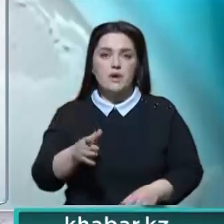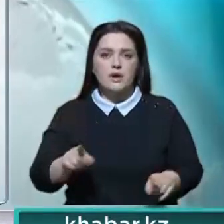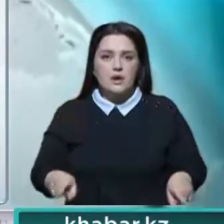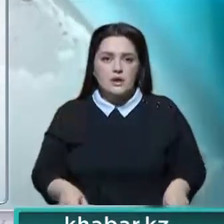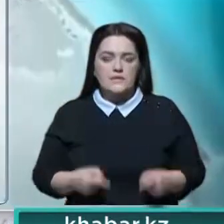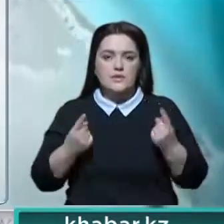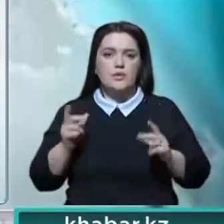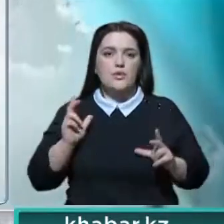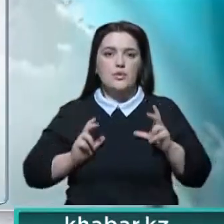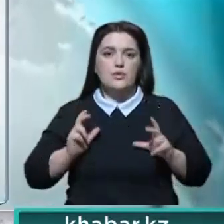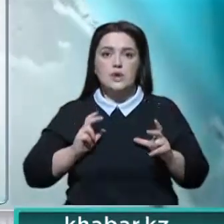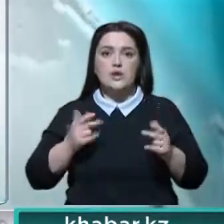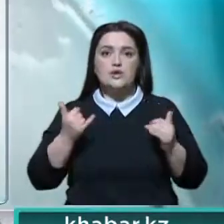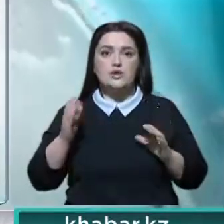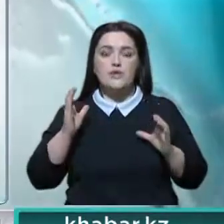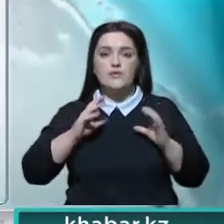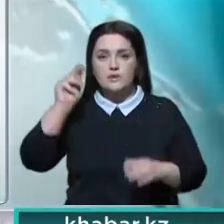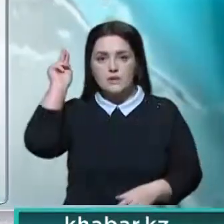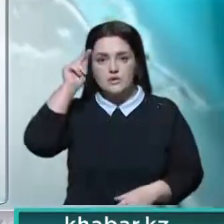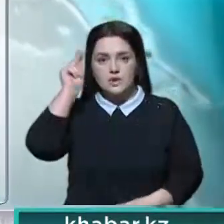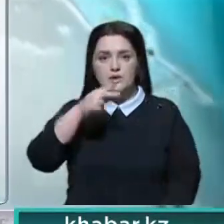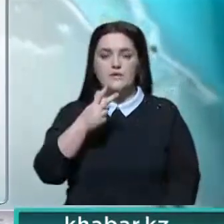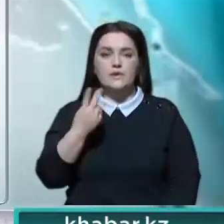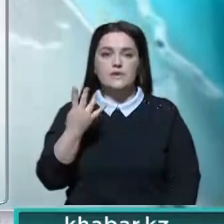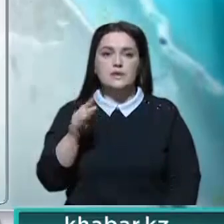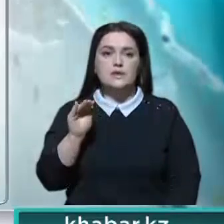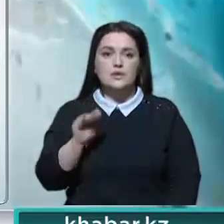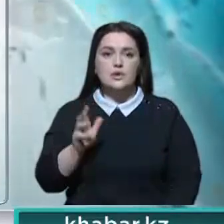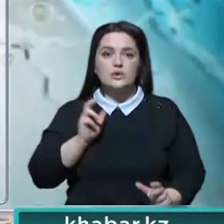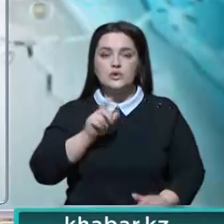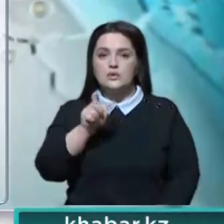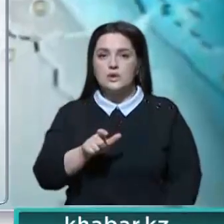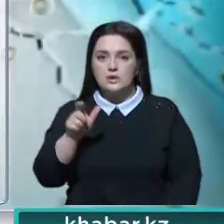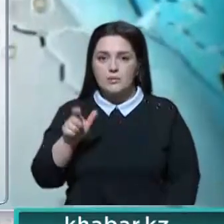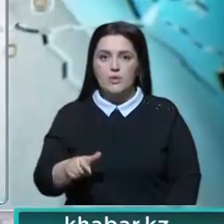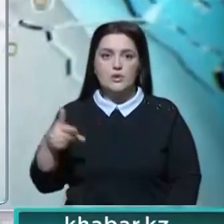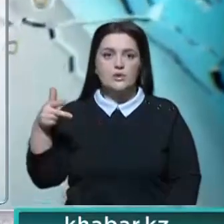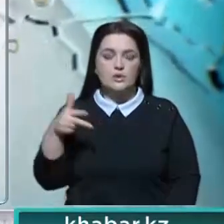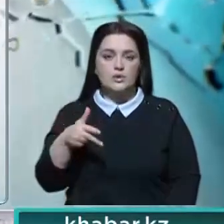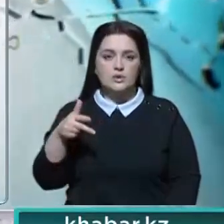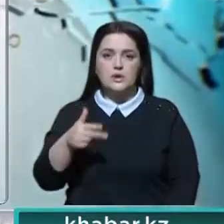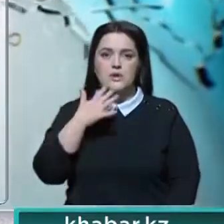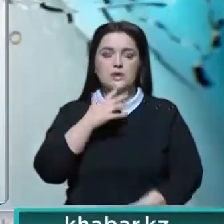перспективах развития университета. Отмечу, сейчас в ВУЗе обучаются больше 24 тысяч студентов,